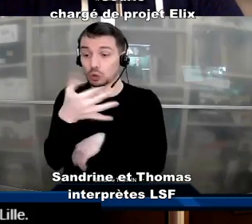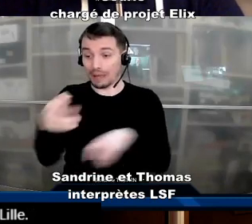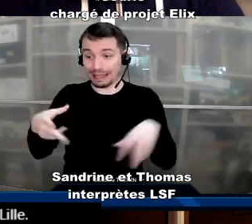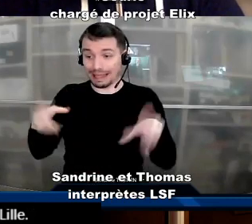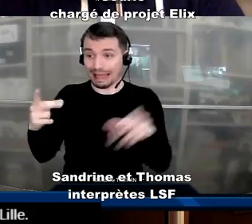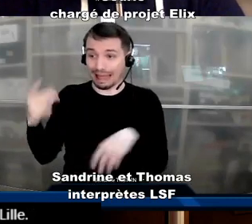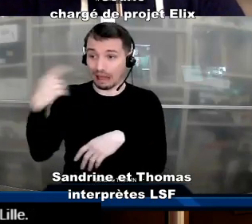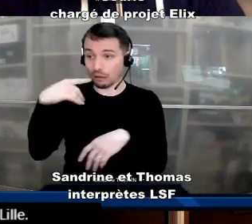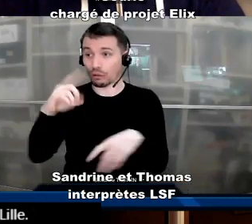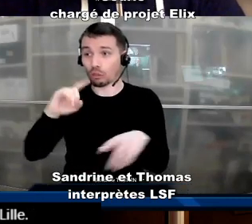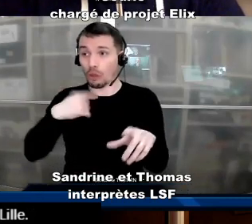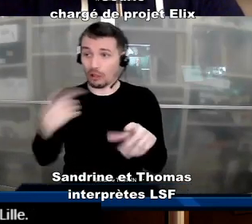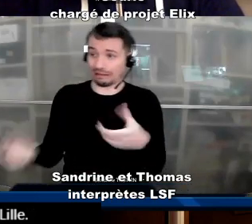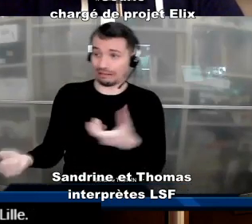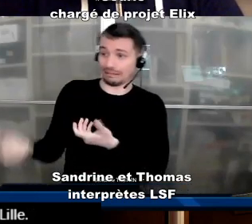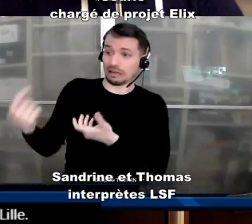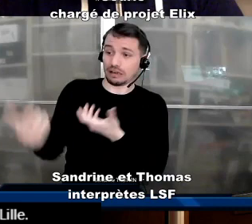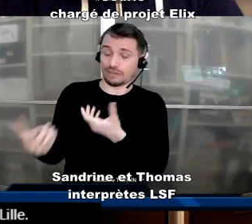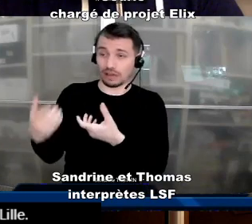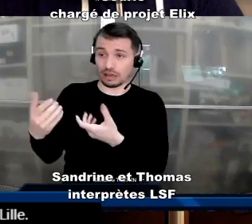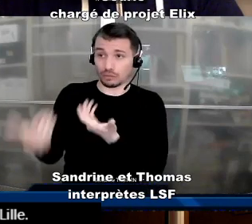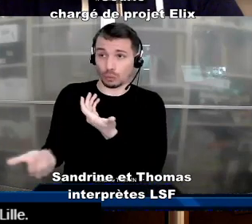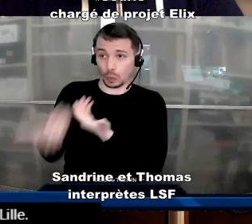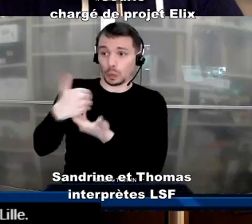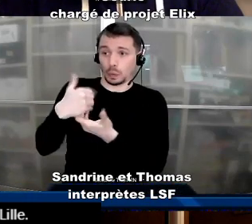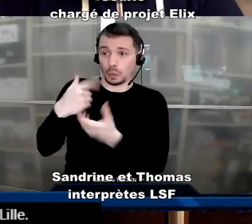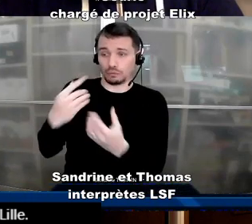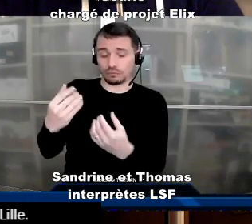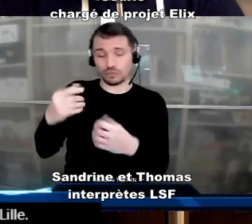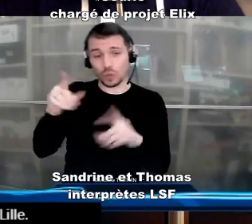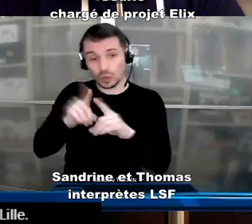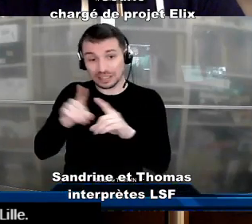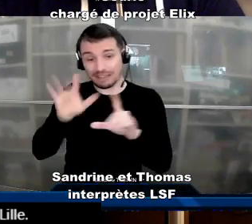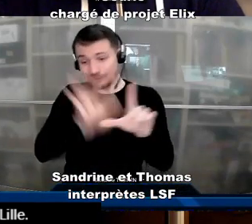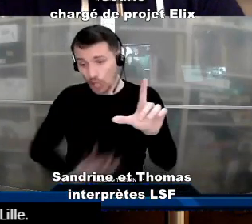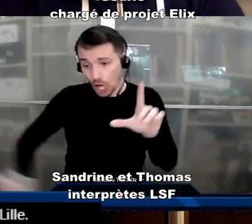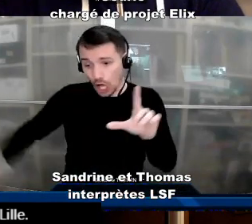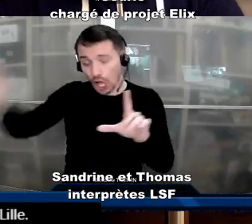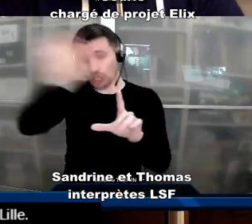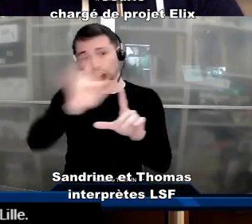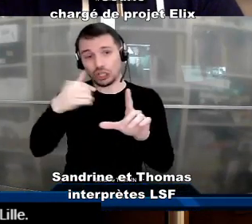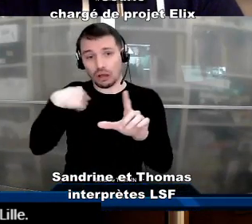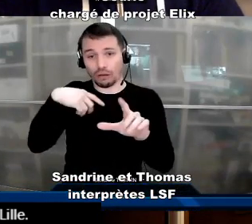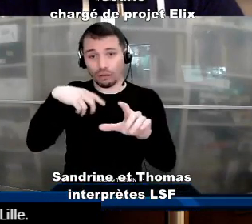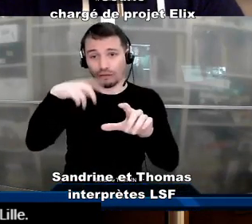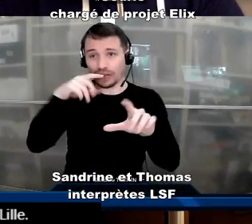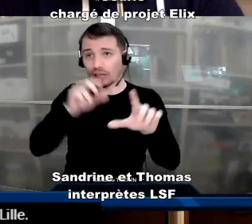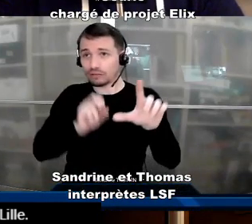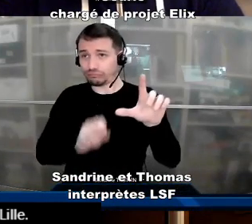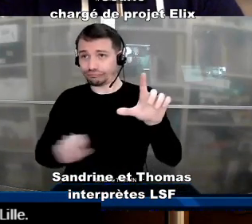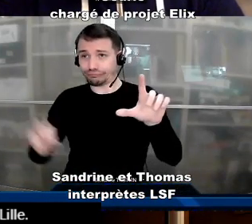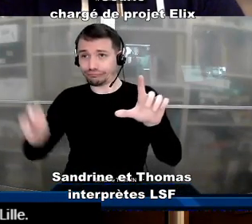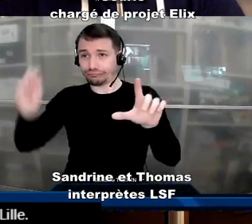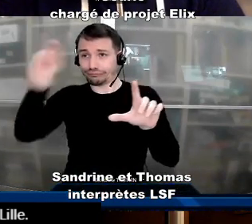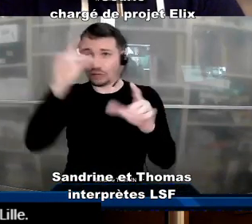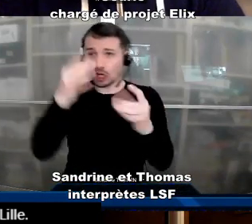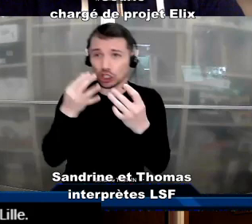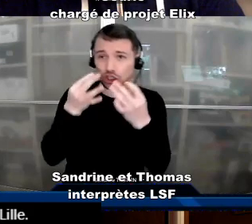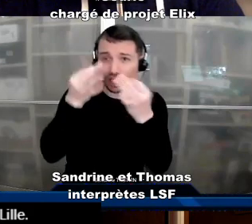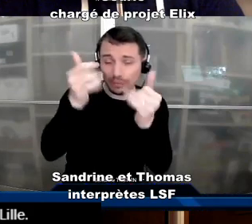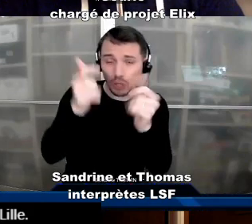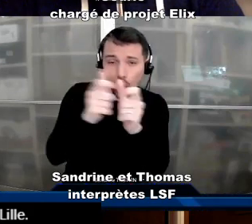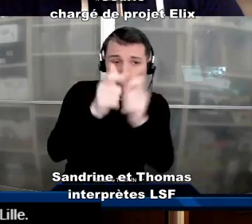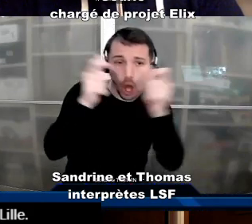après, nous, on a des sensibilisations où là, on se déplace dans toute la France. C'est-à-dire qu'on peut aller faire une sensibilisation dans une entreprise, dans